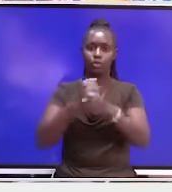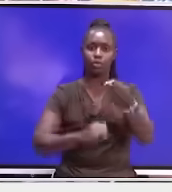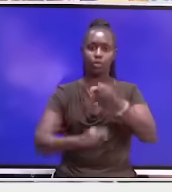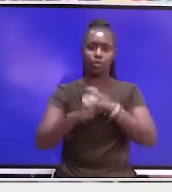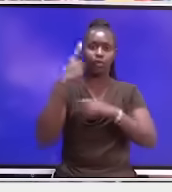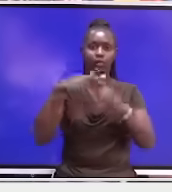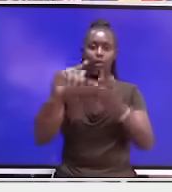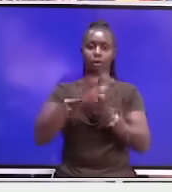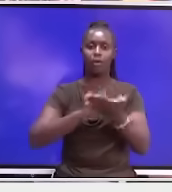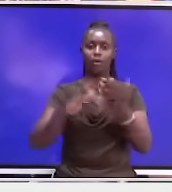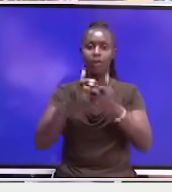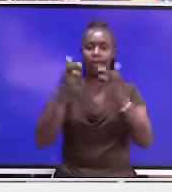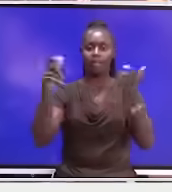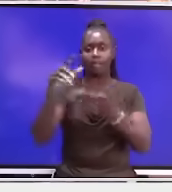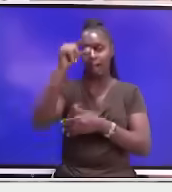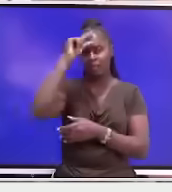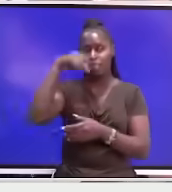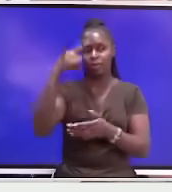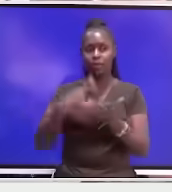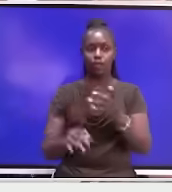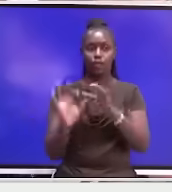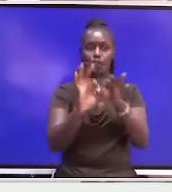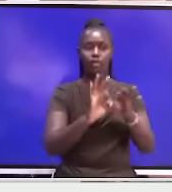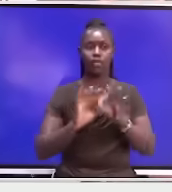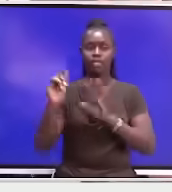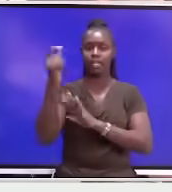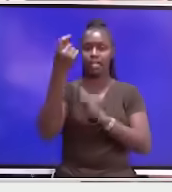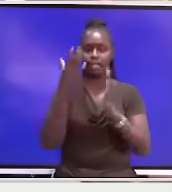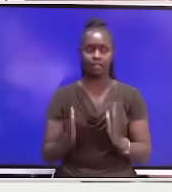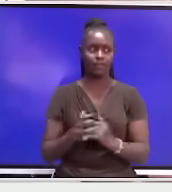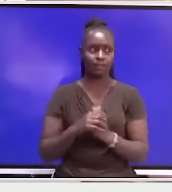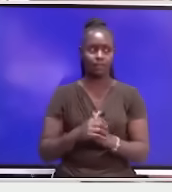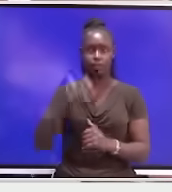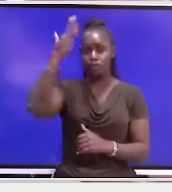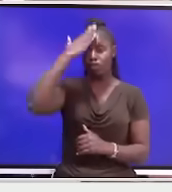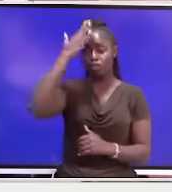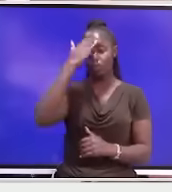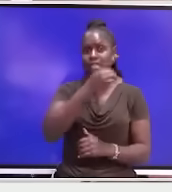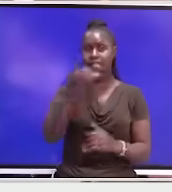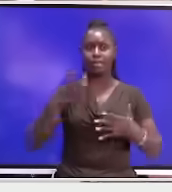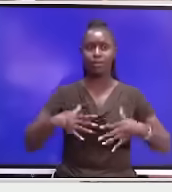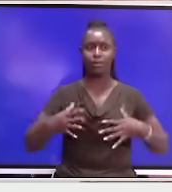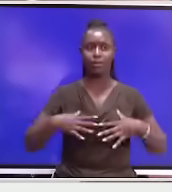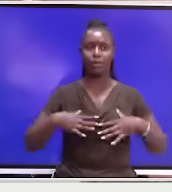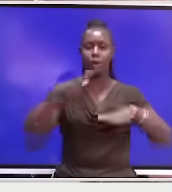government, which he said will unite Kenya. Unajua hawa watu waliniita ati mimi Zakayo.